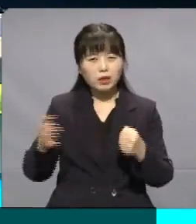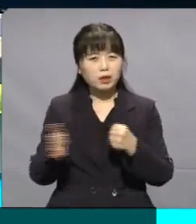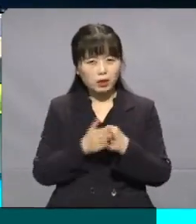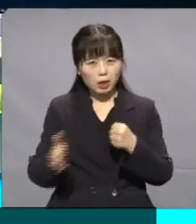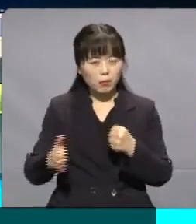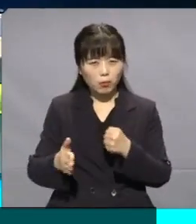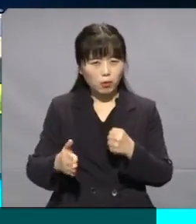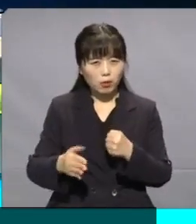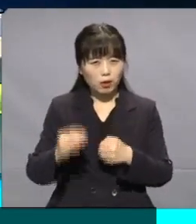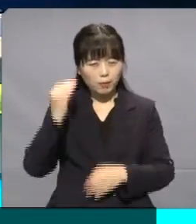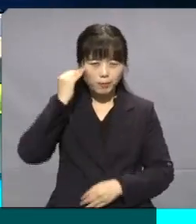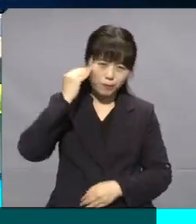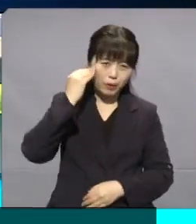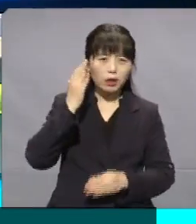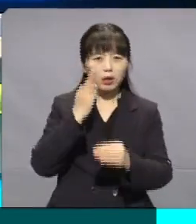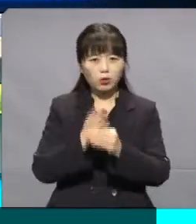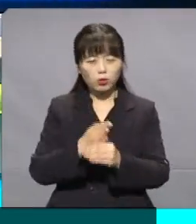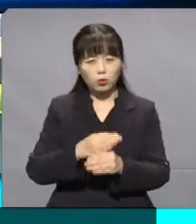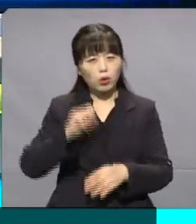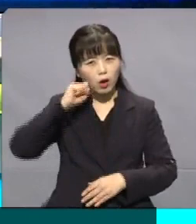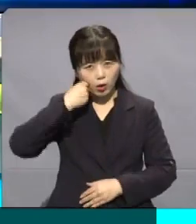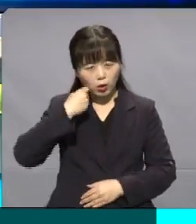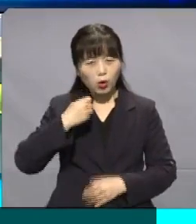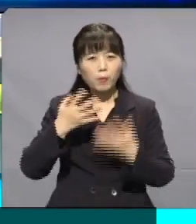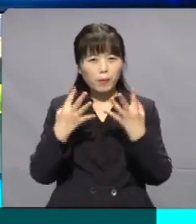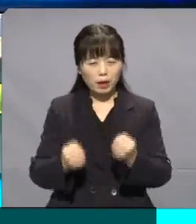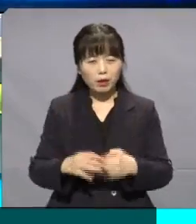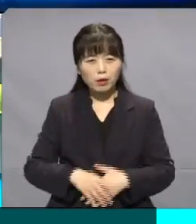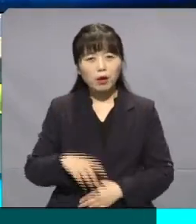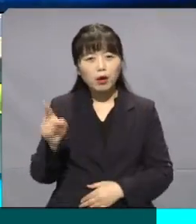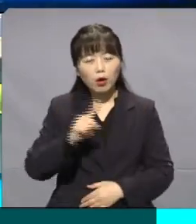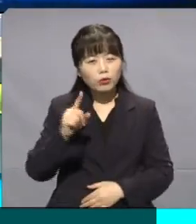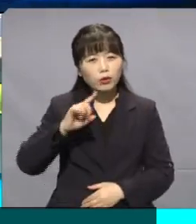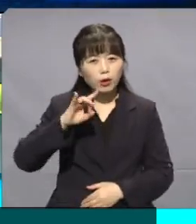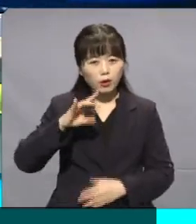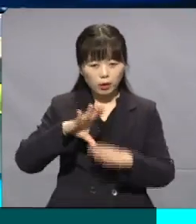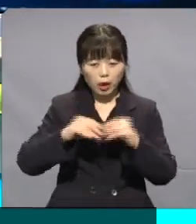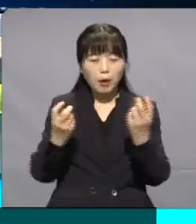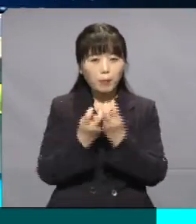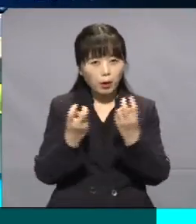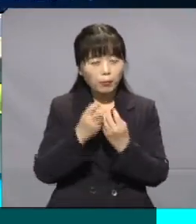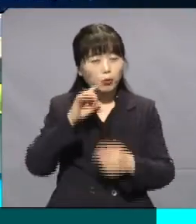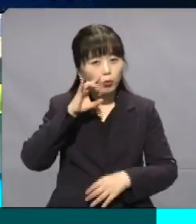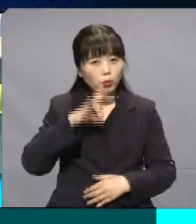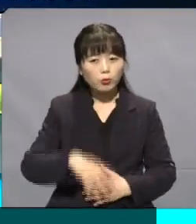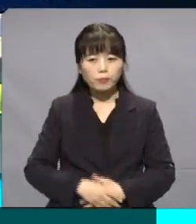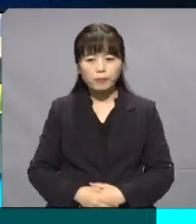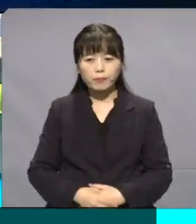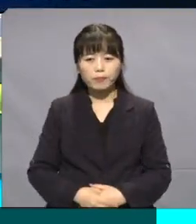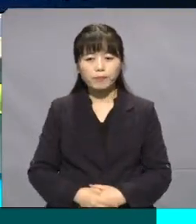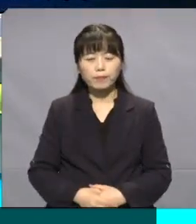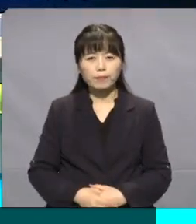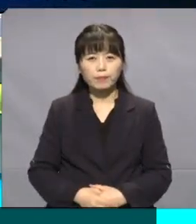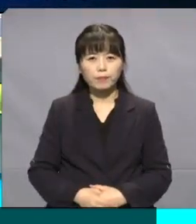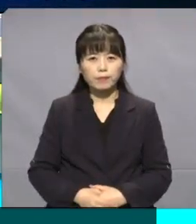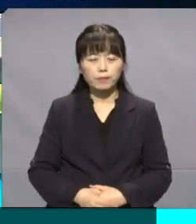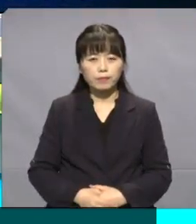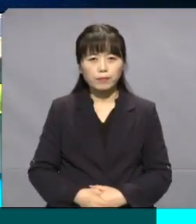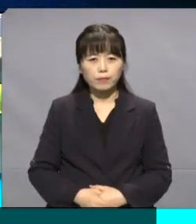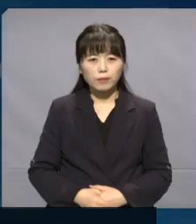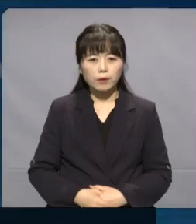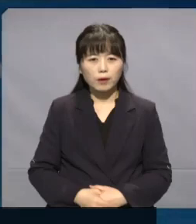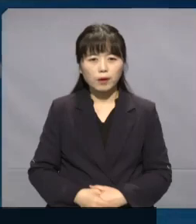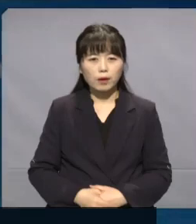좀 제동이 걸렸습니다. 쉽지가 않았죠. 어떤 난관이 있었고 또 어떤 해법이 있었는지 좀 궁금합니다. 참